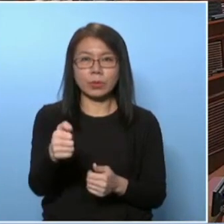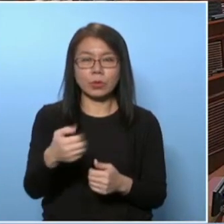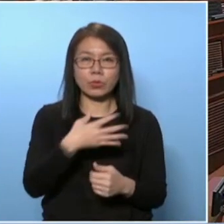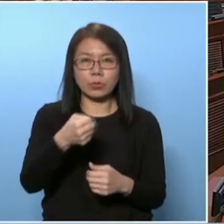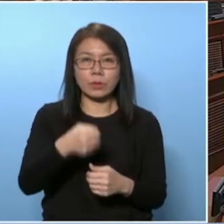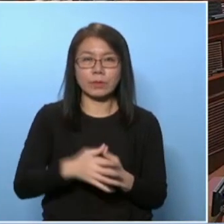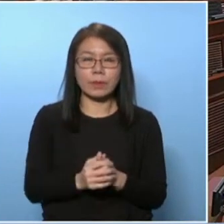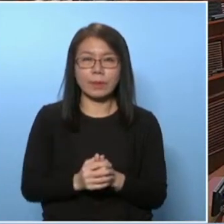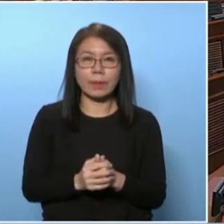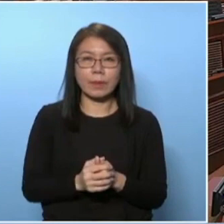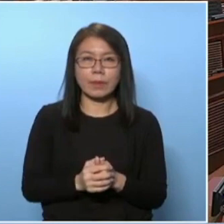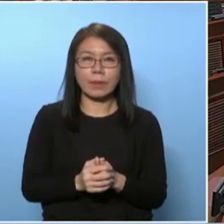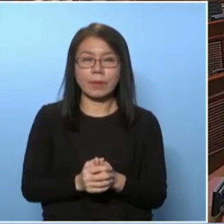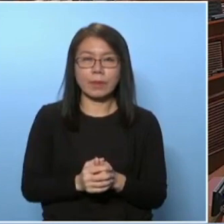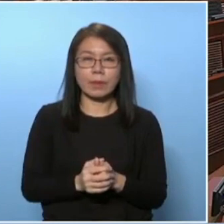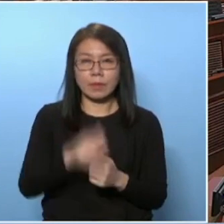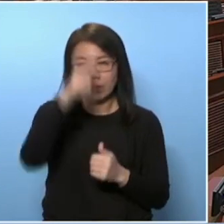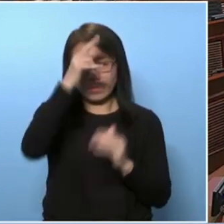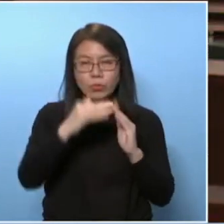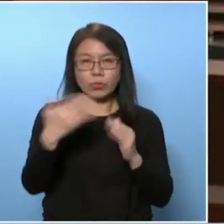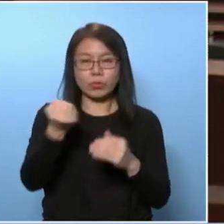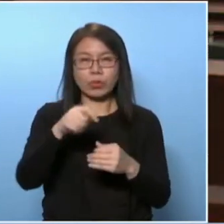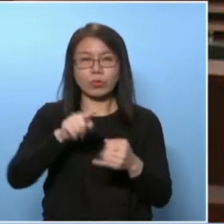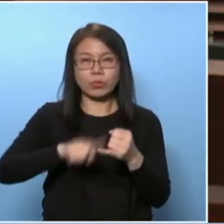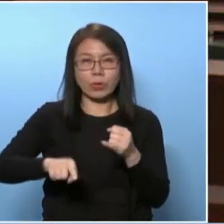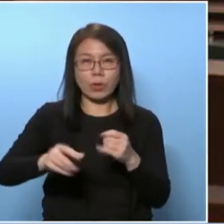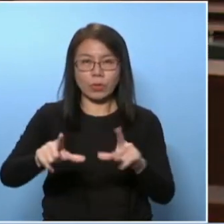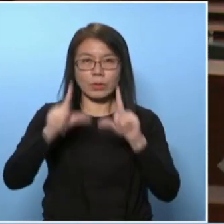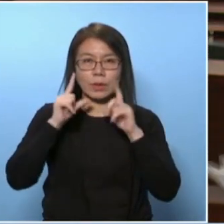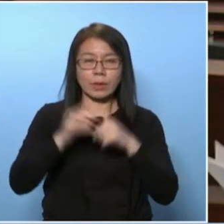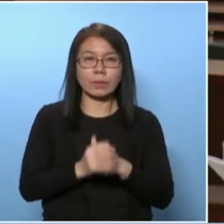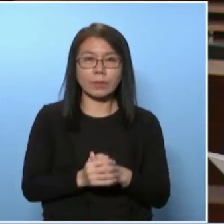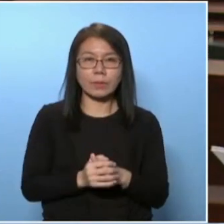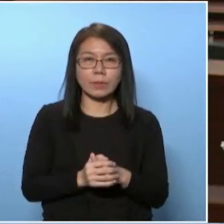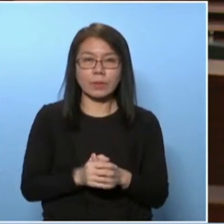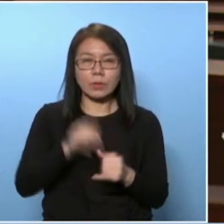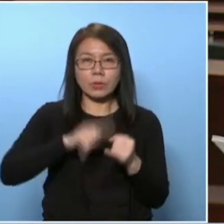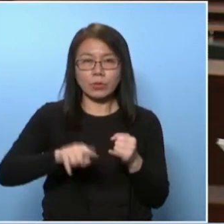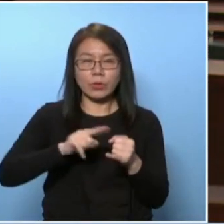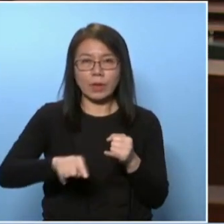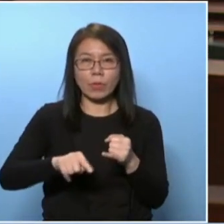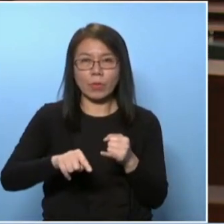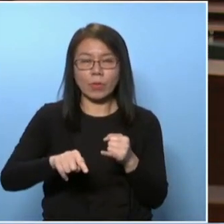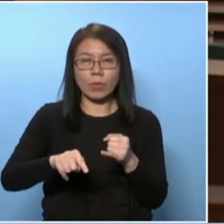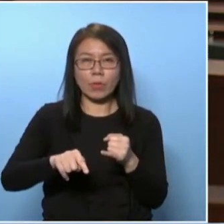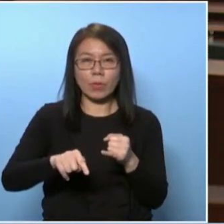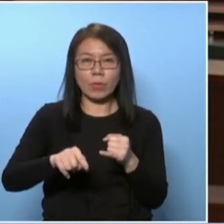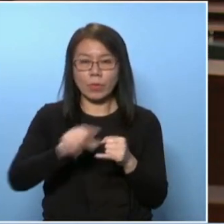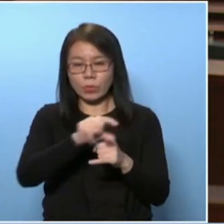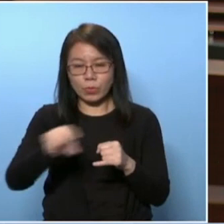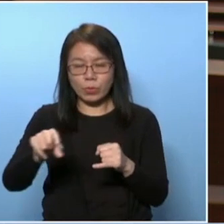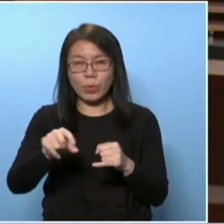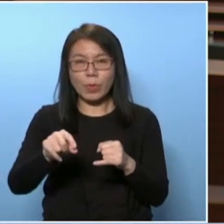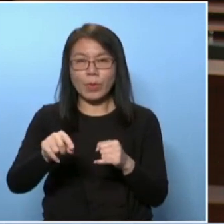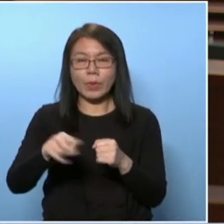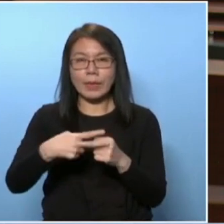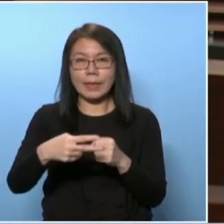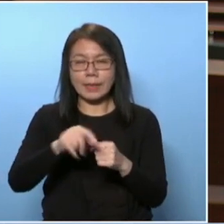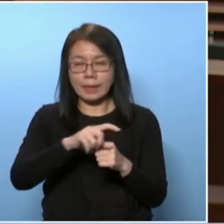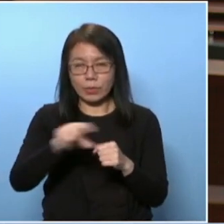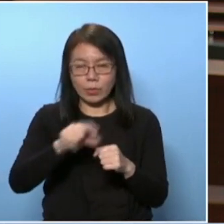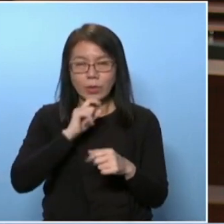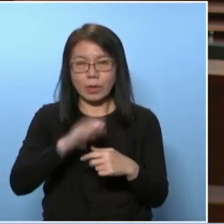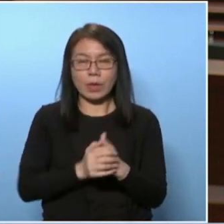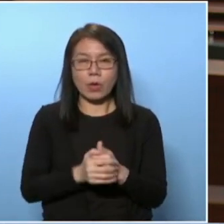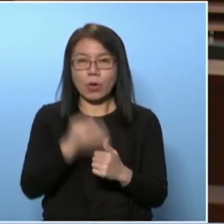啊。主席，局長在最後的回答嗰度咧，第最後個尾二嗰段咧，就話就香港應